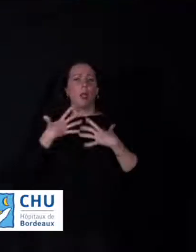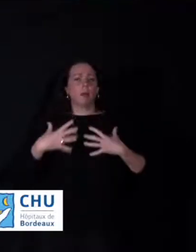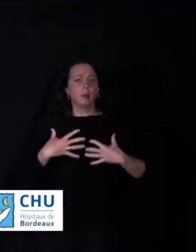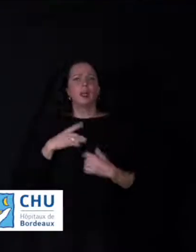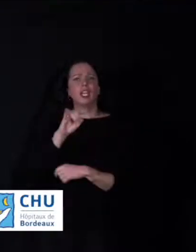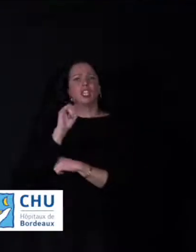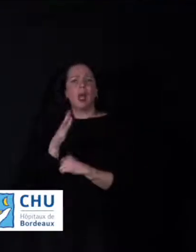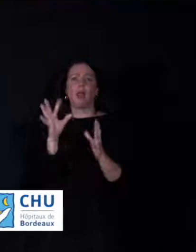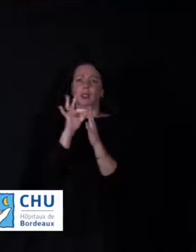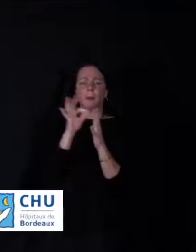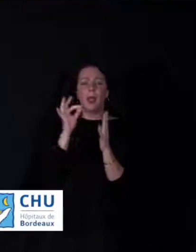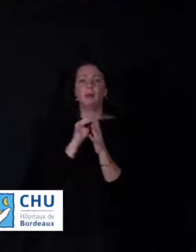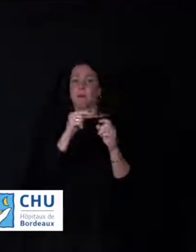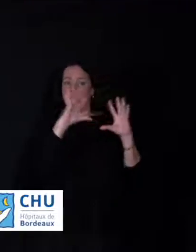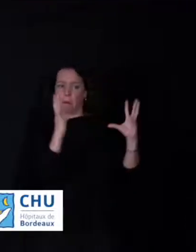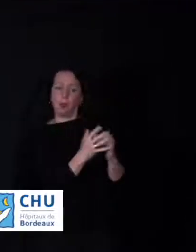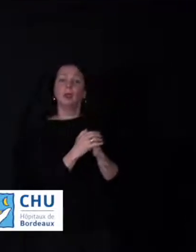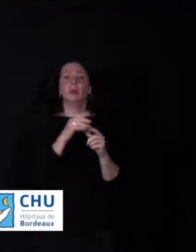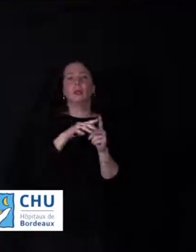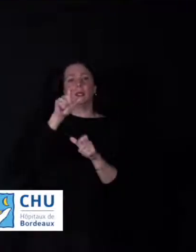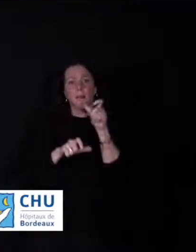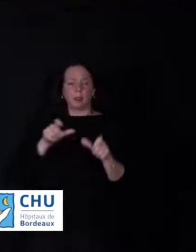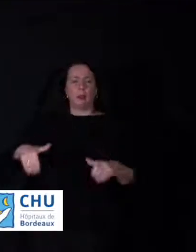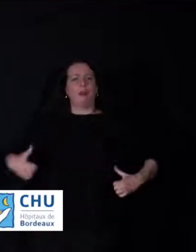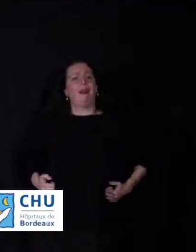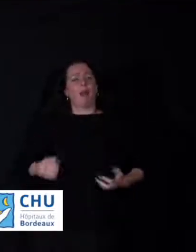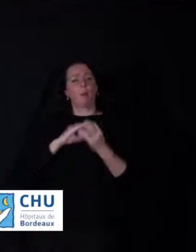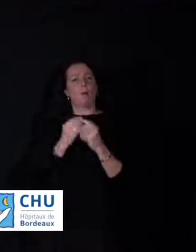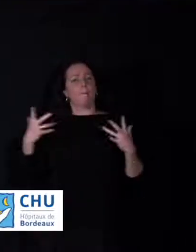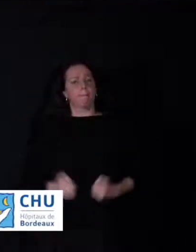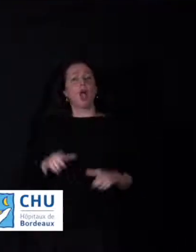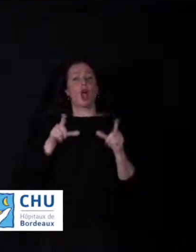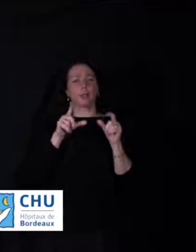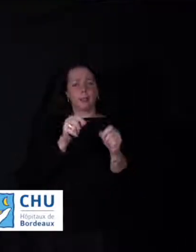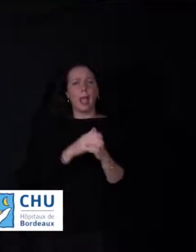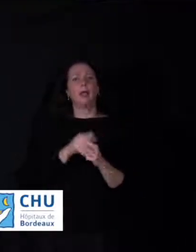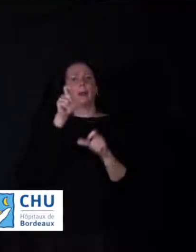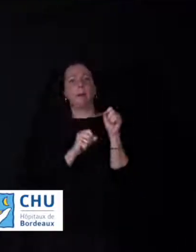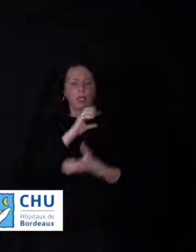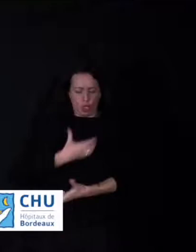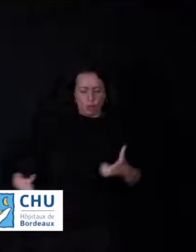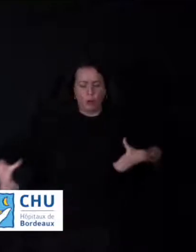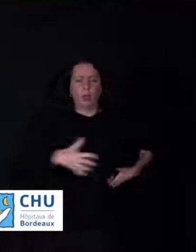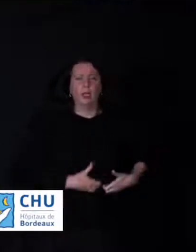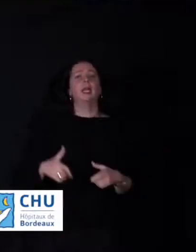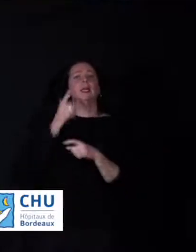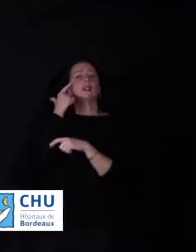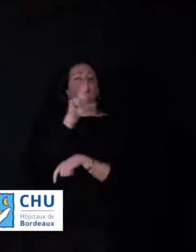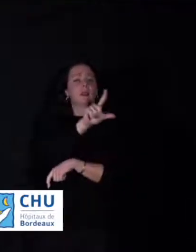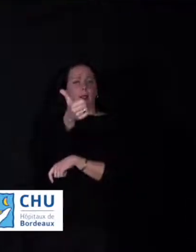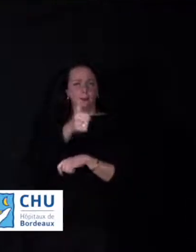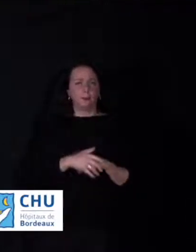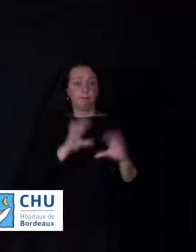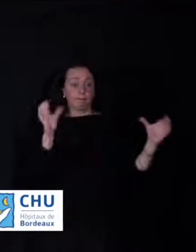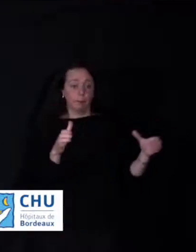HTA, diabète, mais également l'insuffisance rénale chronique, les cancers, les transplantés et la trisomie 21. Et dans